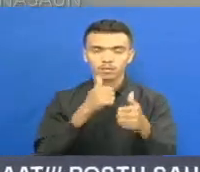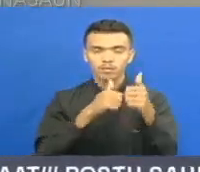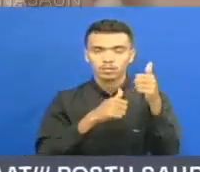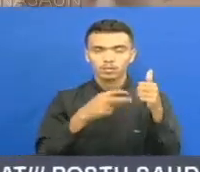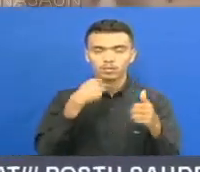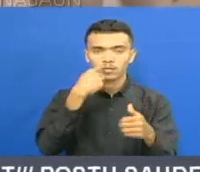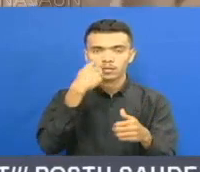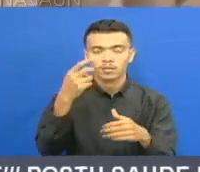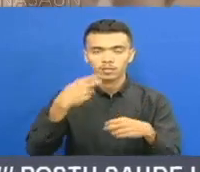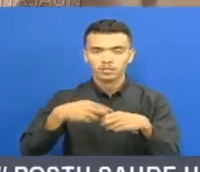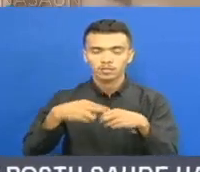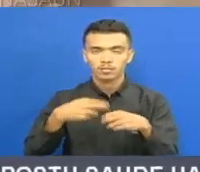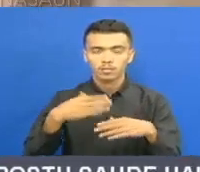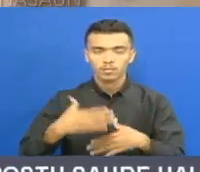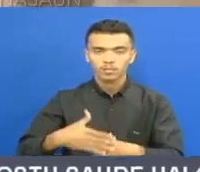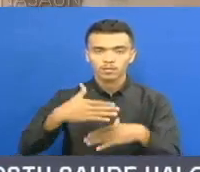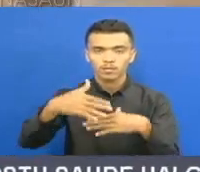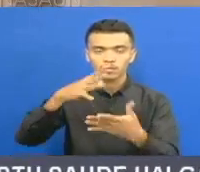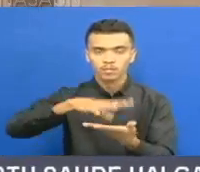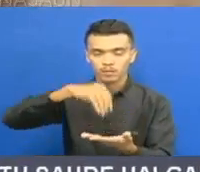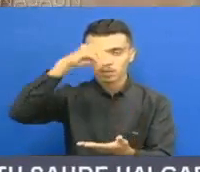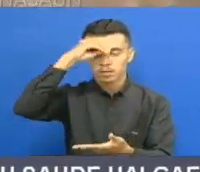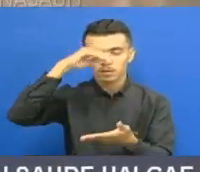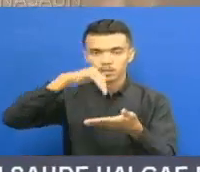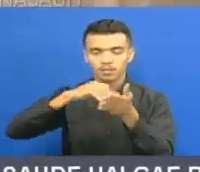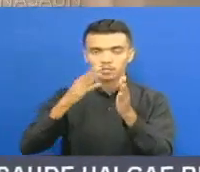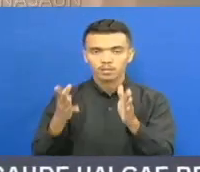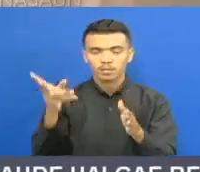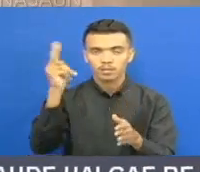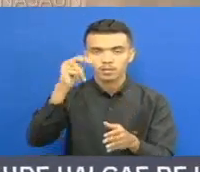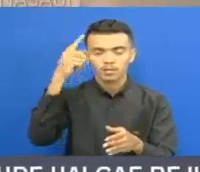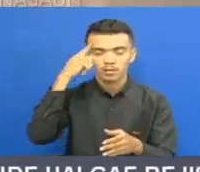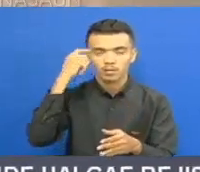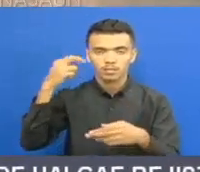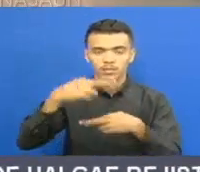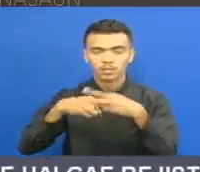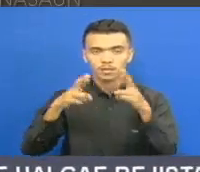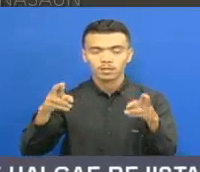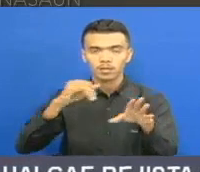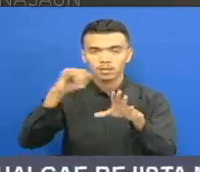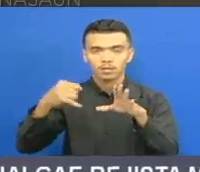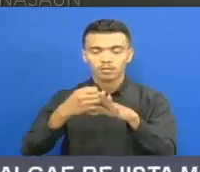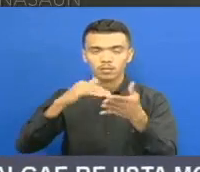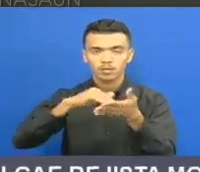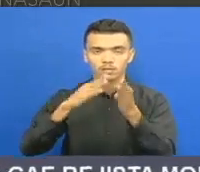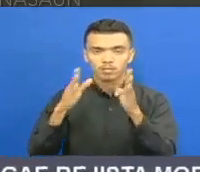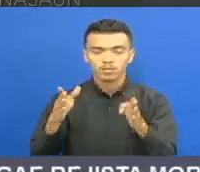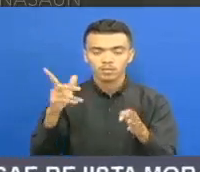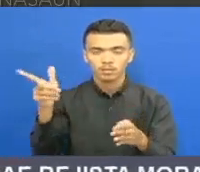Letobere, difukultatebes proseso aprendizajeng alunus iranian. Tambah, kada aula ida bela akumula esturante ruanulu